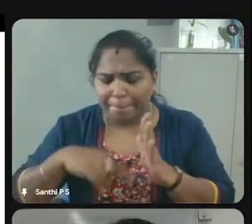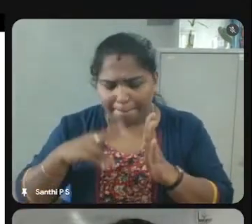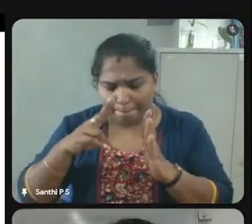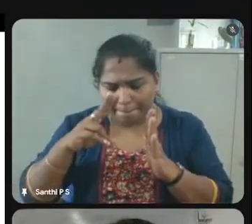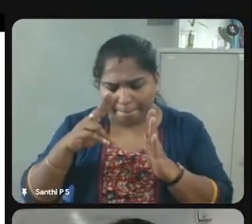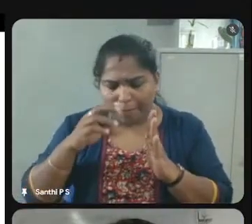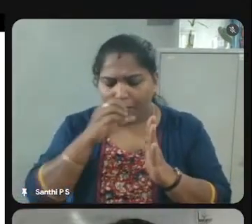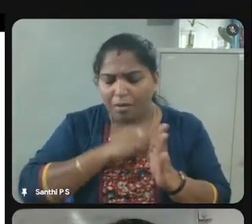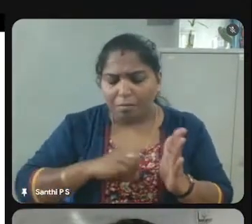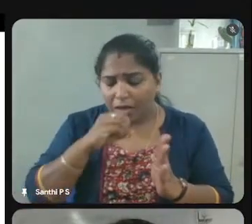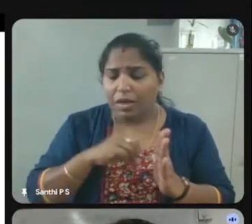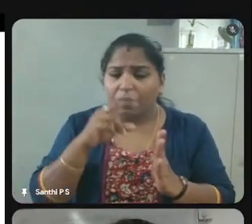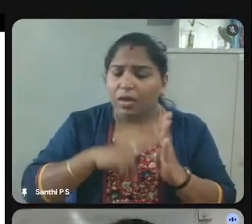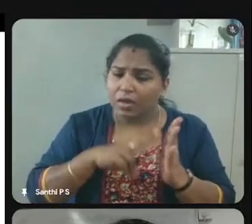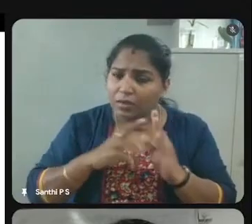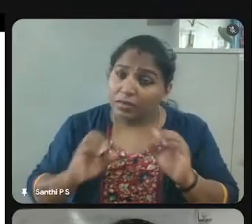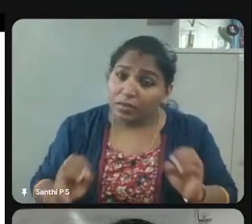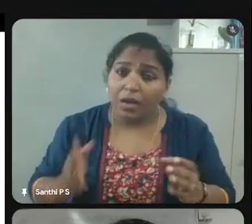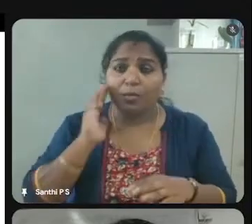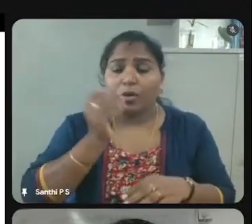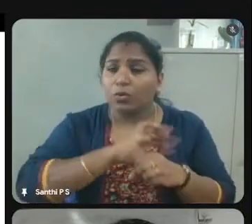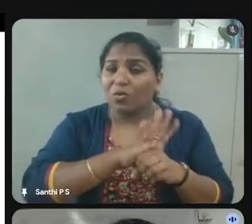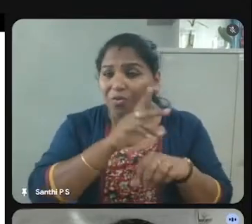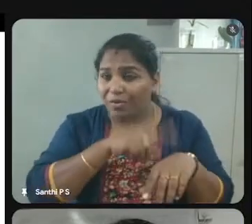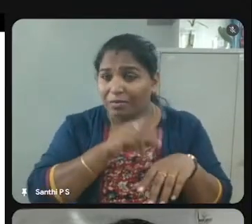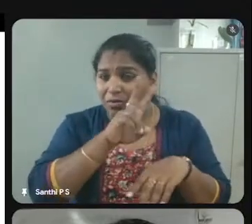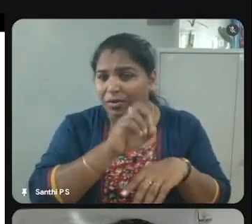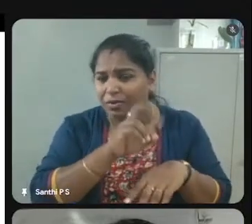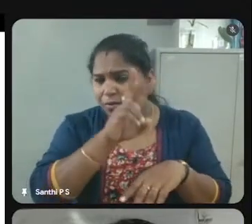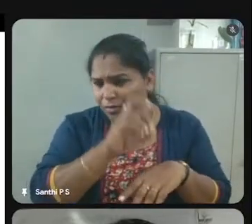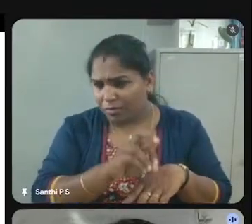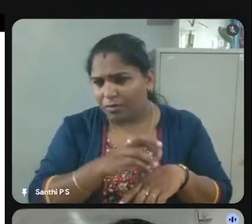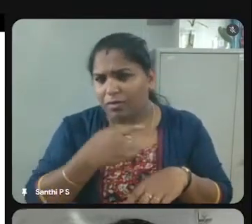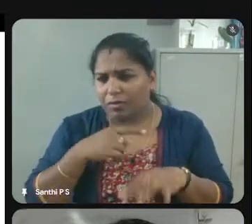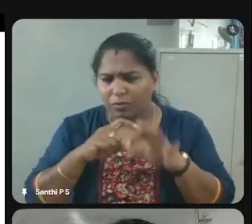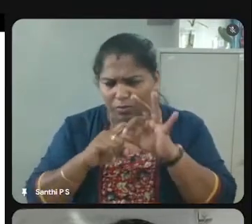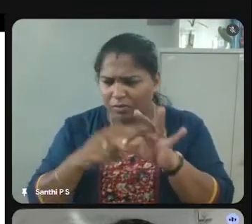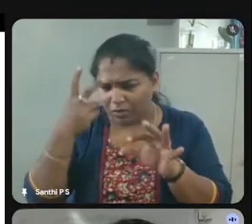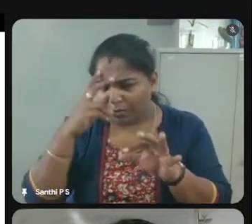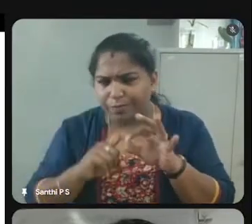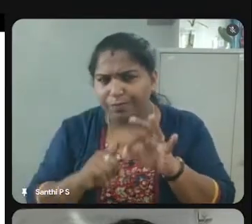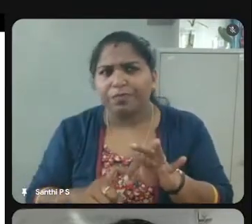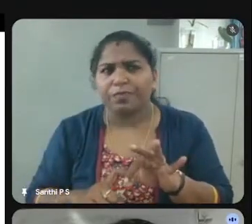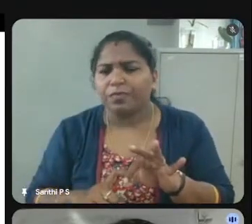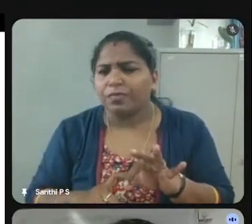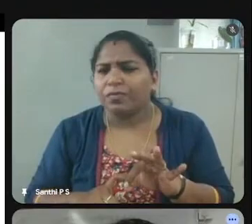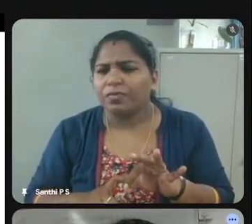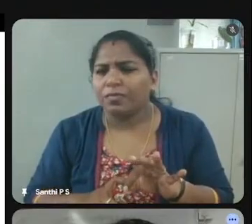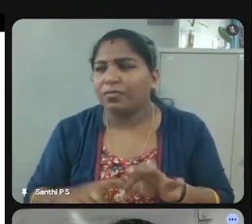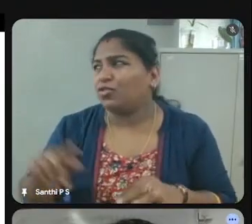സമയമായപ്പോഴാണ് മലയാളം ബുക്ക് മൊത്തം വായിക്കാൻ തുടങ്ങിയതും അങ്ങനെയൊക്കെ. ഞാൻ കുറച്ച് ക്വസ്റ്റ്യൻസ് അങ്ങോട്ട് ചോദിച്ചോട്ടെ. ഇദ്ദേഹത്തിന് സ്വന്തമായിട്ട് വായിക്കാൻ